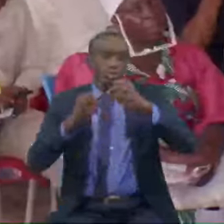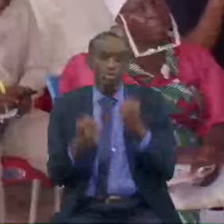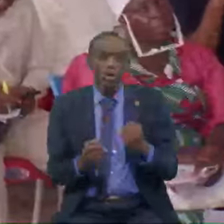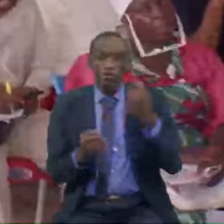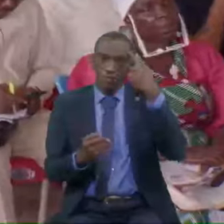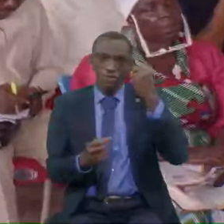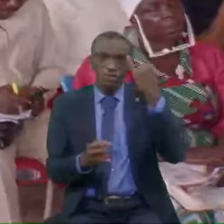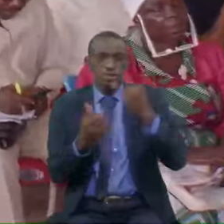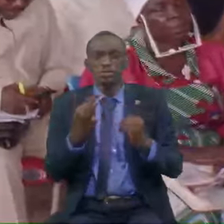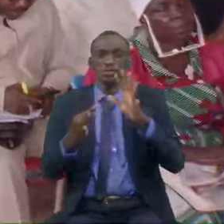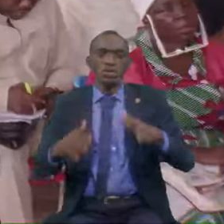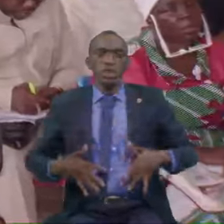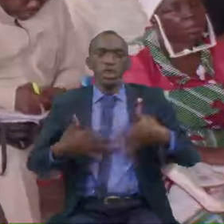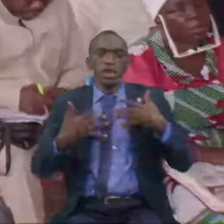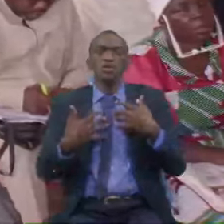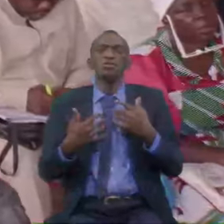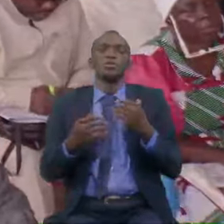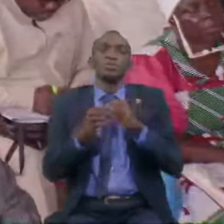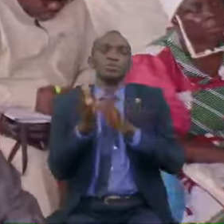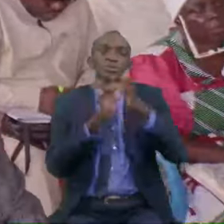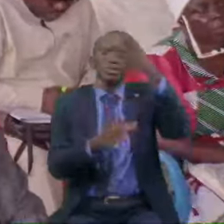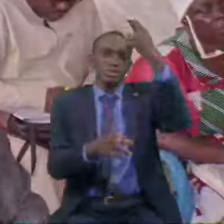de Jésus.